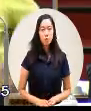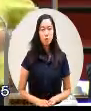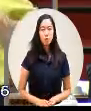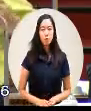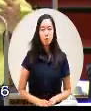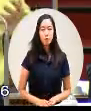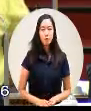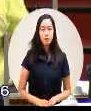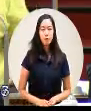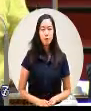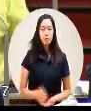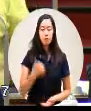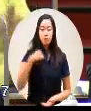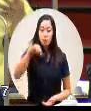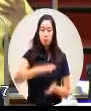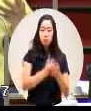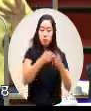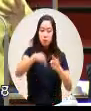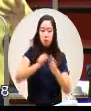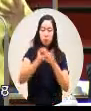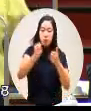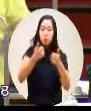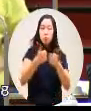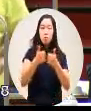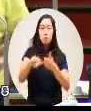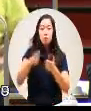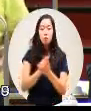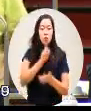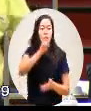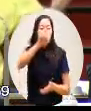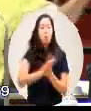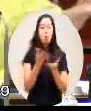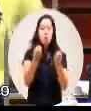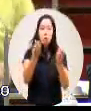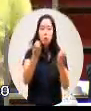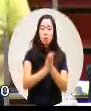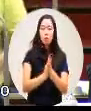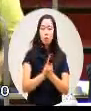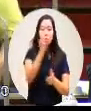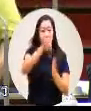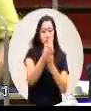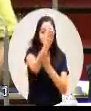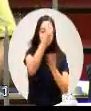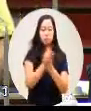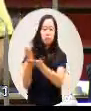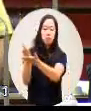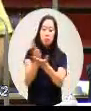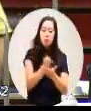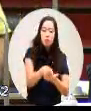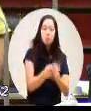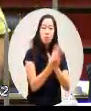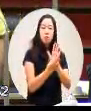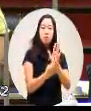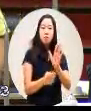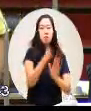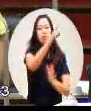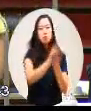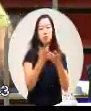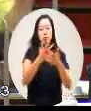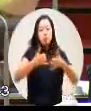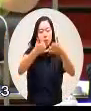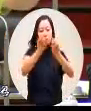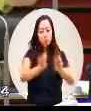我在议会啊，无敢讲点什么代志呢？是请伊来说明呀，无搞我网络一直搞